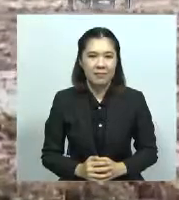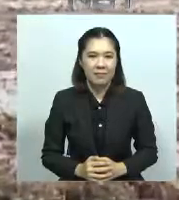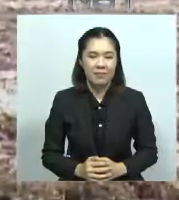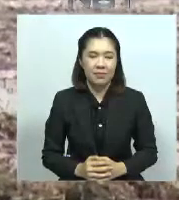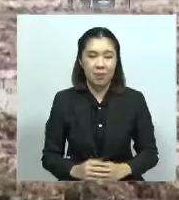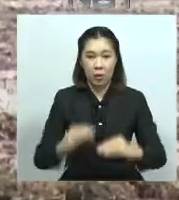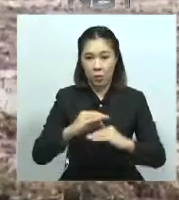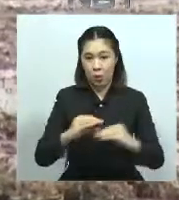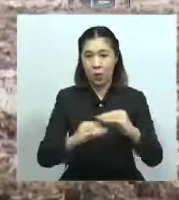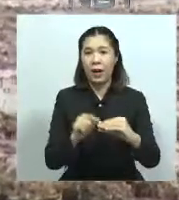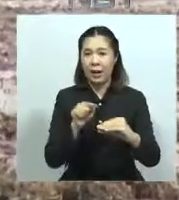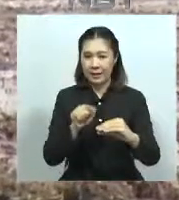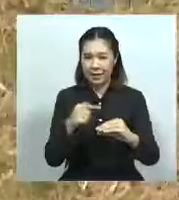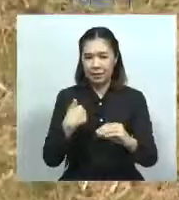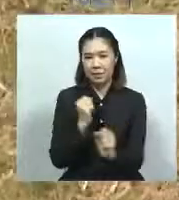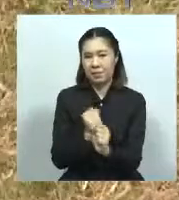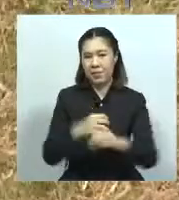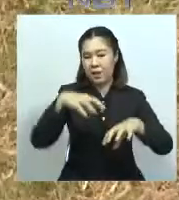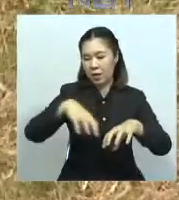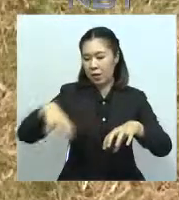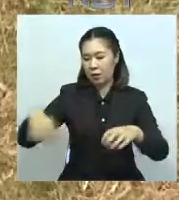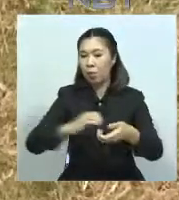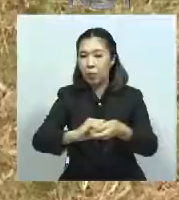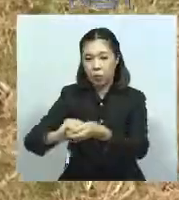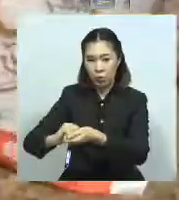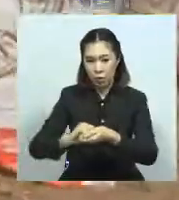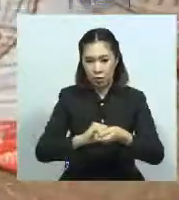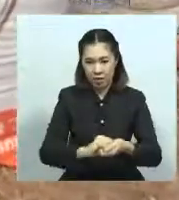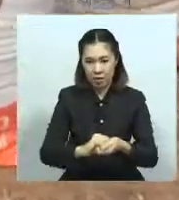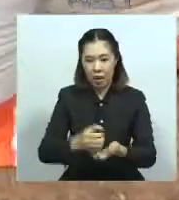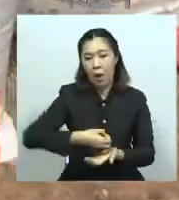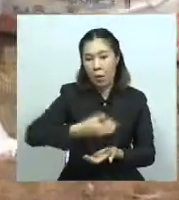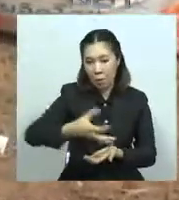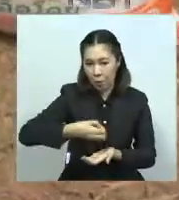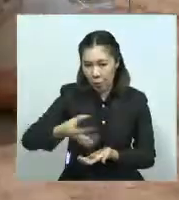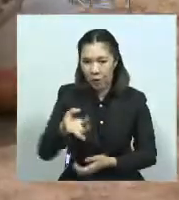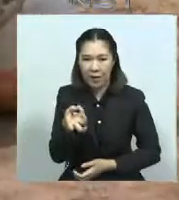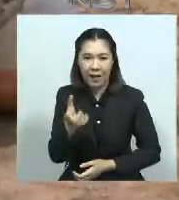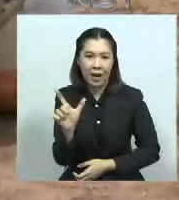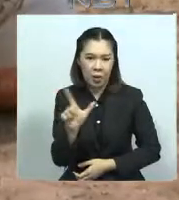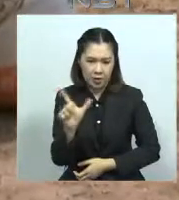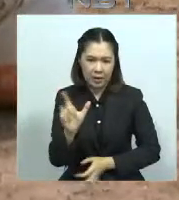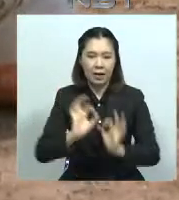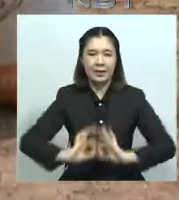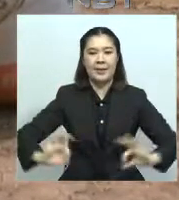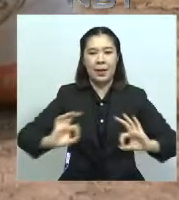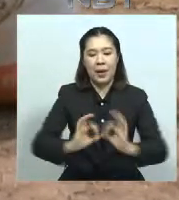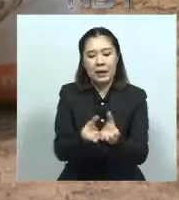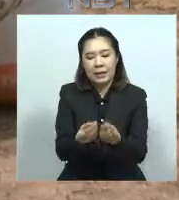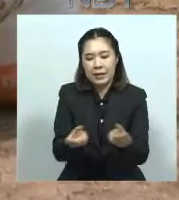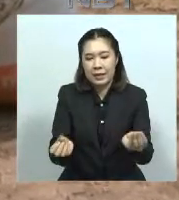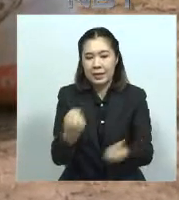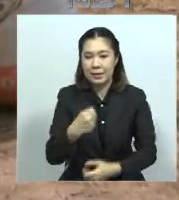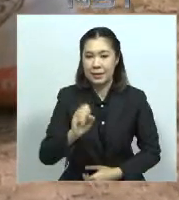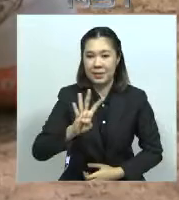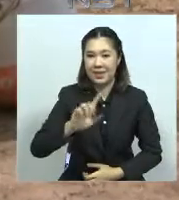โครงการนี้เกิดขึ้นจากหลายหน่วยงานให้ความร่วมมือเช่นบริจาคปุ๋ยข้าวเปลือกและที่สำคัญที่ดิน14ไร่ที่ผู้บริ